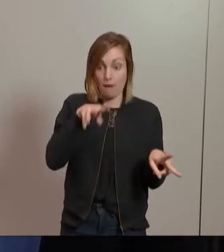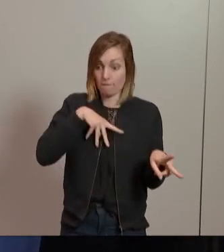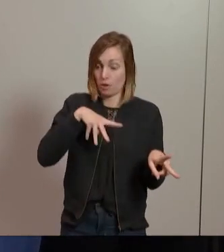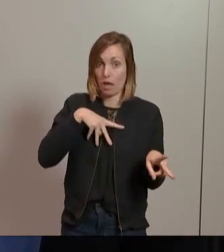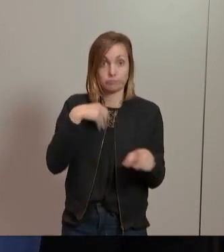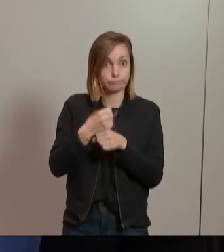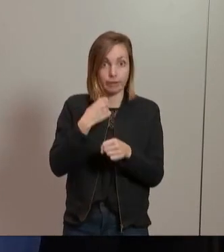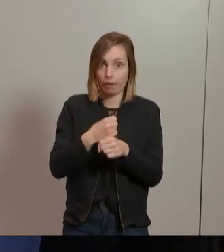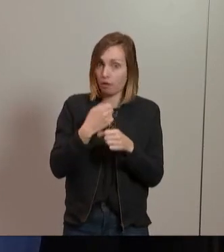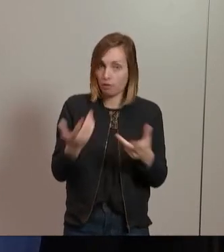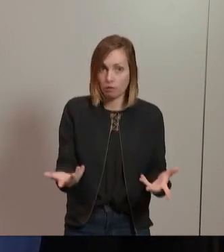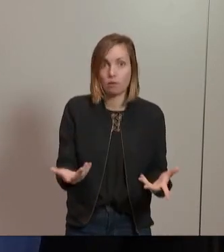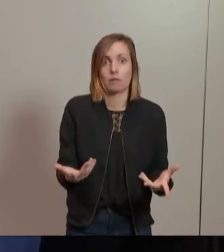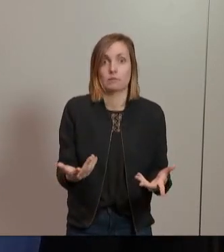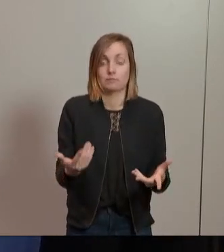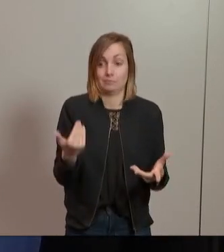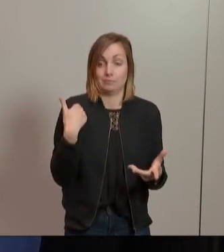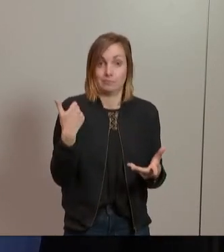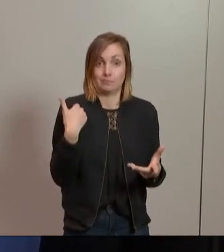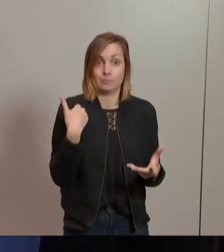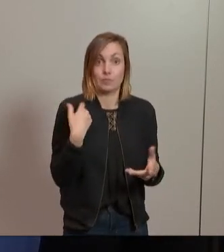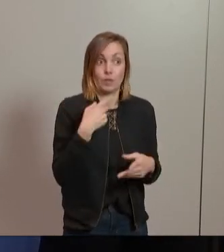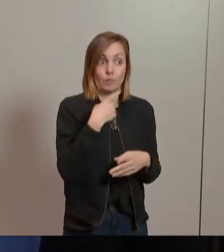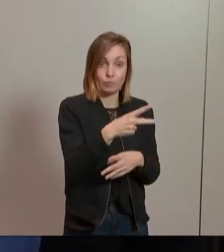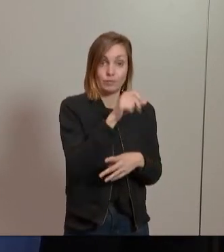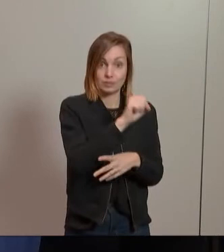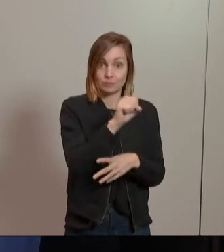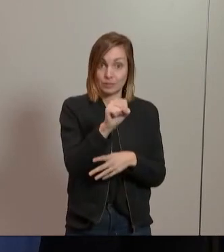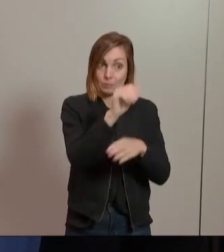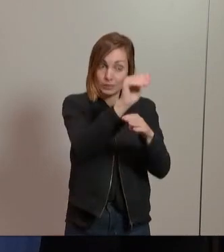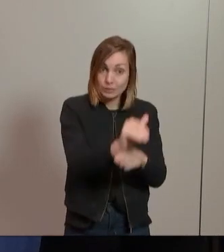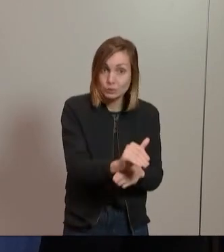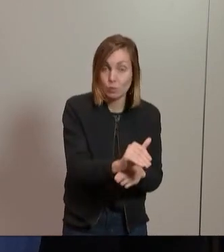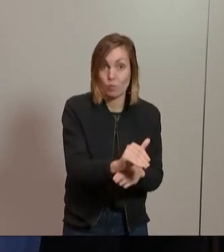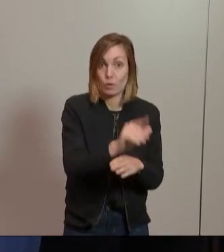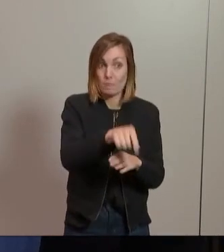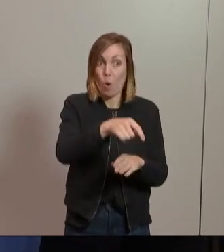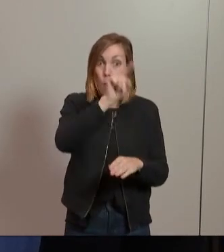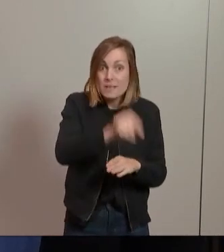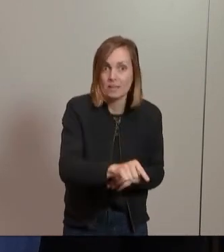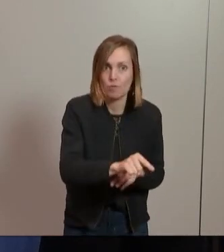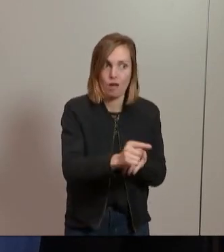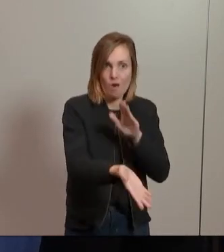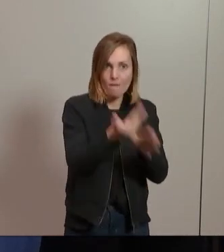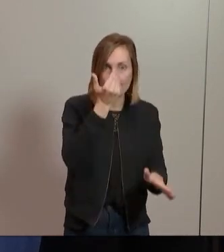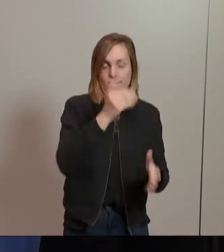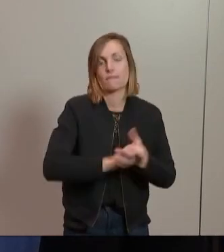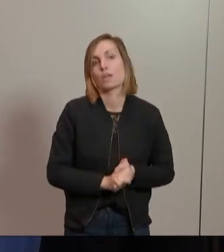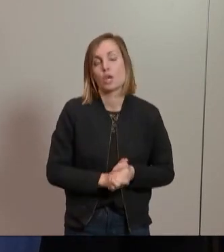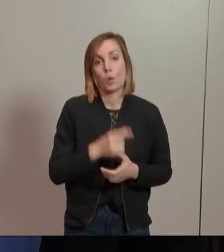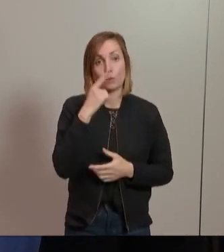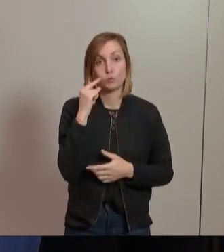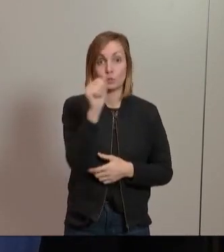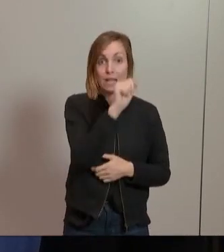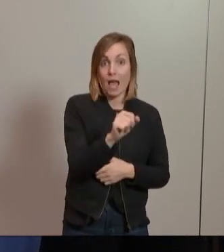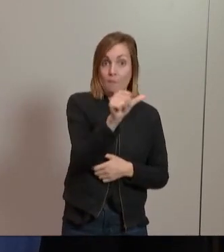d'avocat et il vient de lui être retiré sa couverture santé, pourtant obligatoire. Salah Hamouri a besoin de